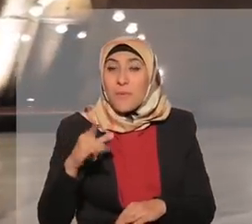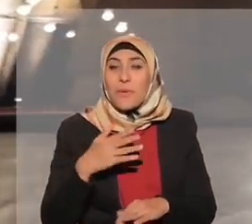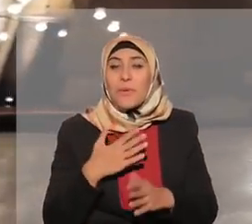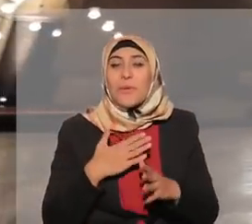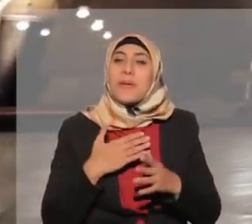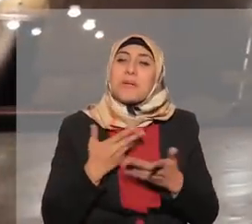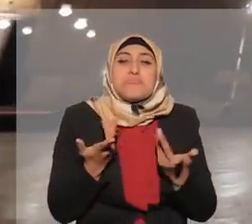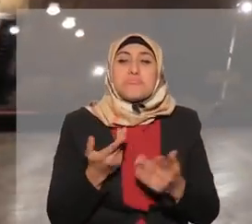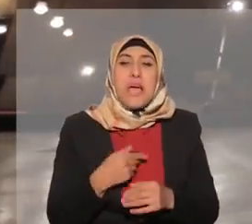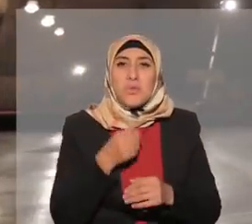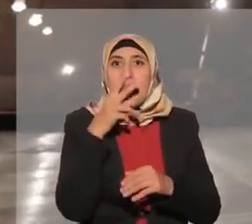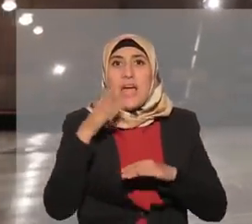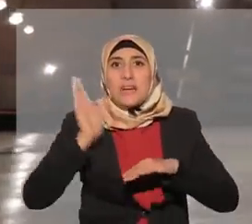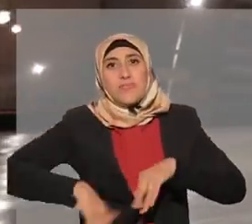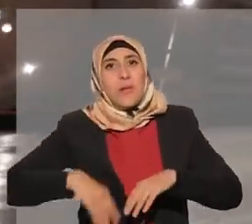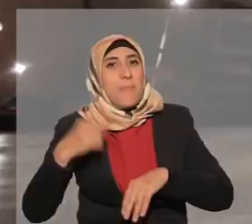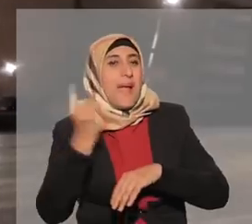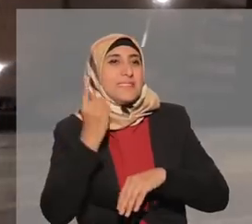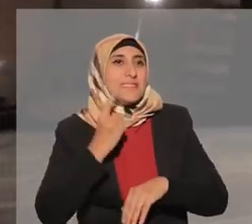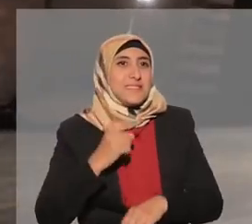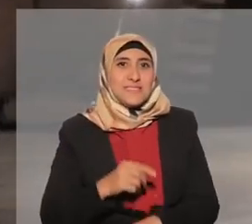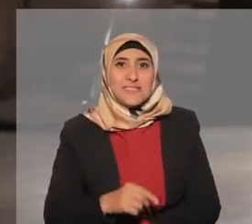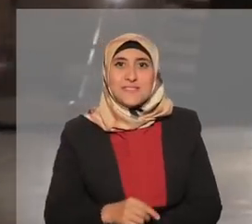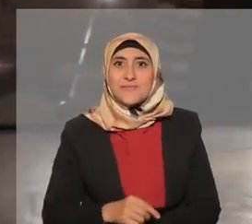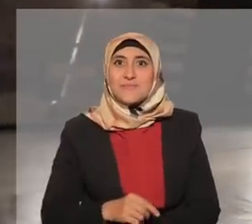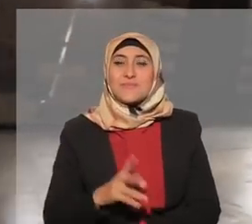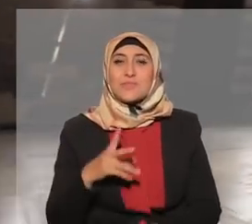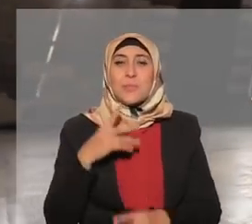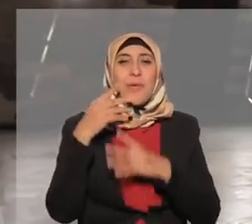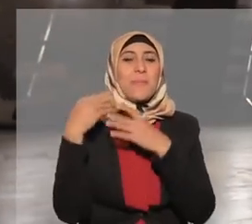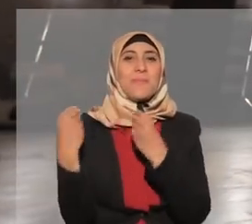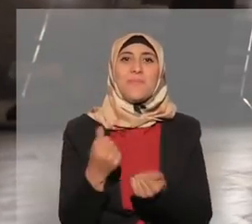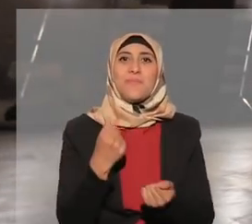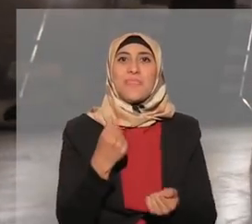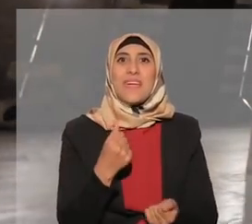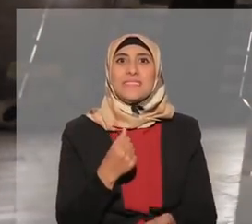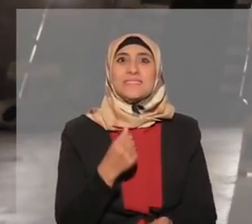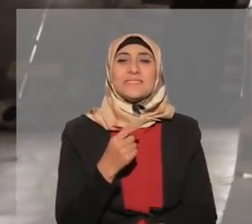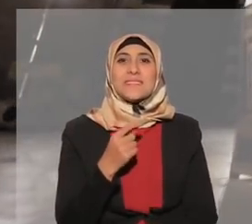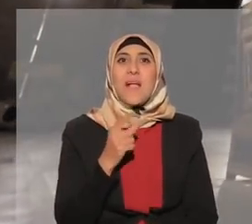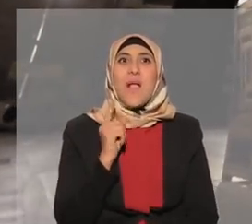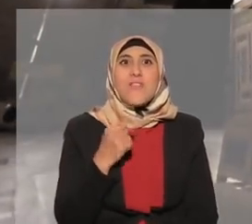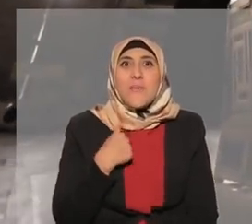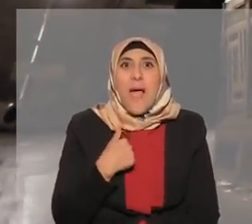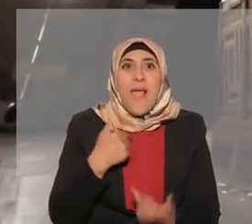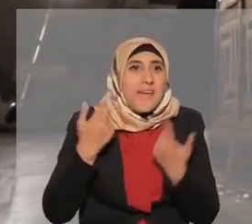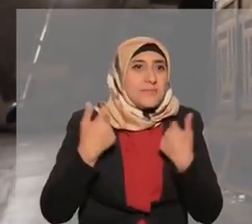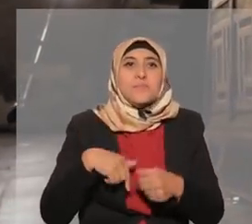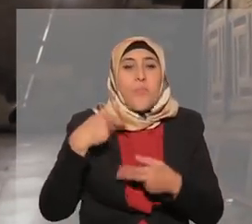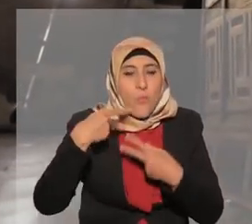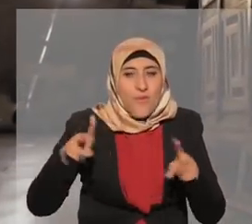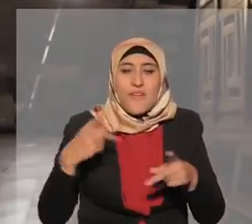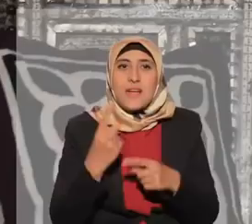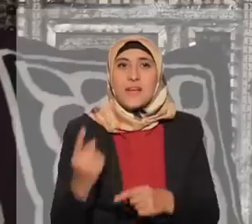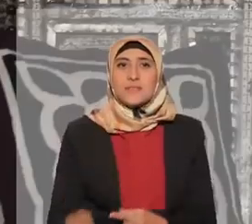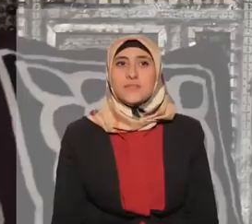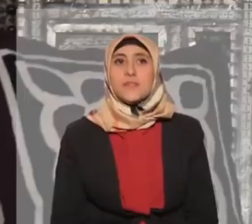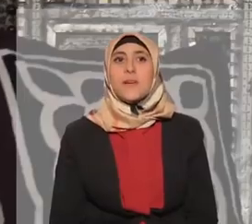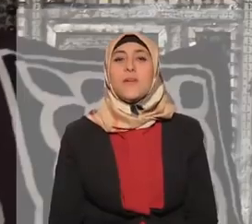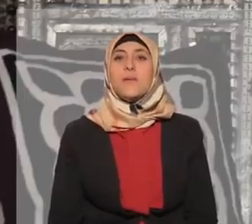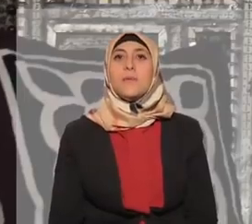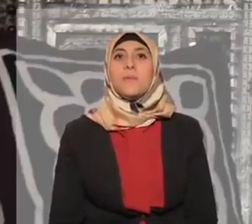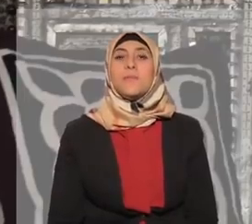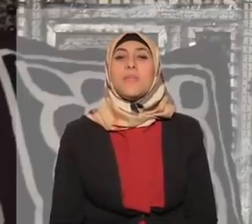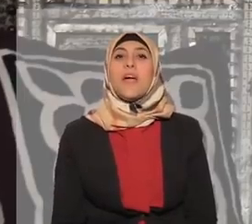ما الذي يجعل المحب يشعر بذلك كأنه يذوق شيء حلو من المحبوب؟ حالة حصلت له. السيدة